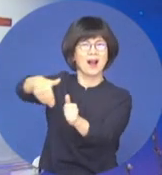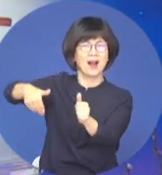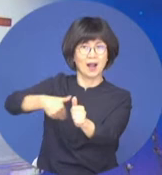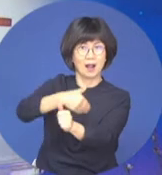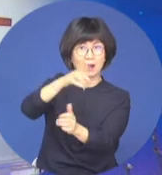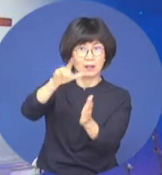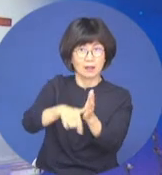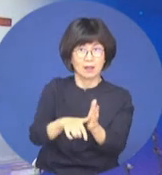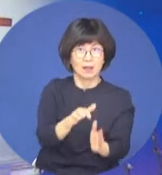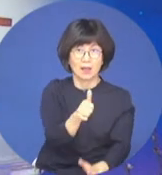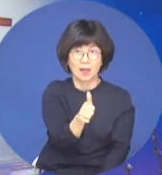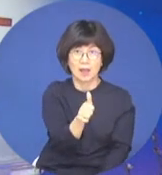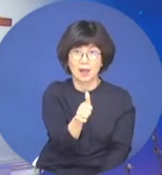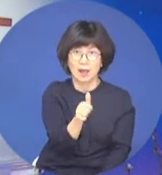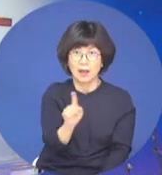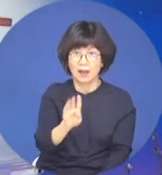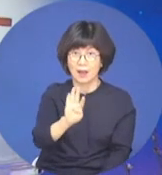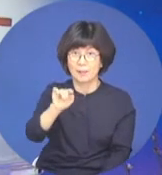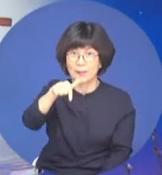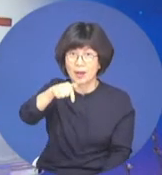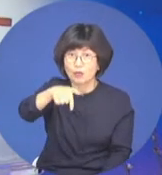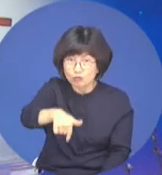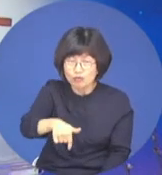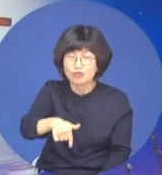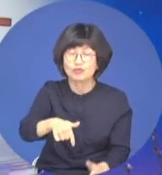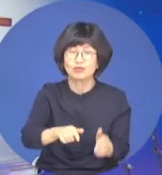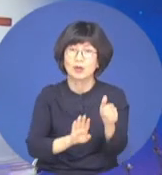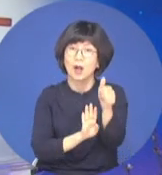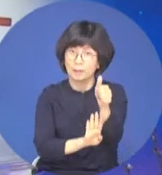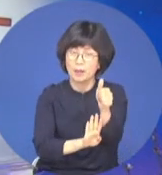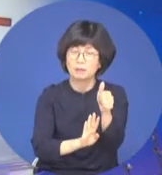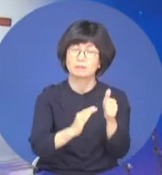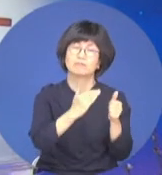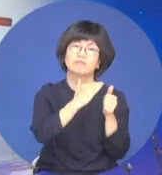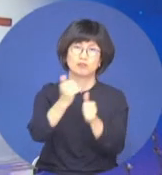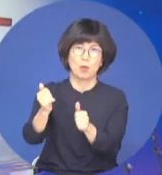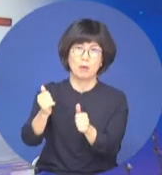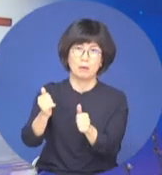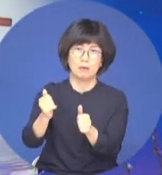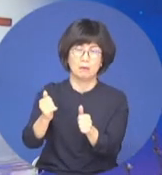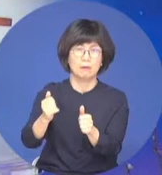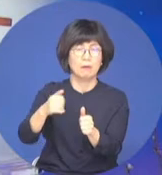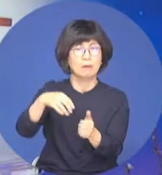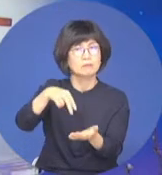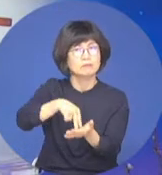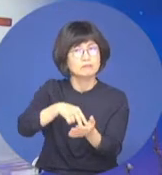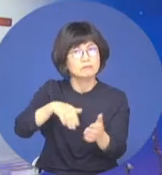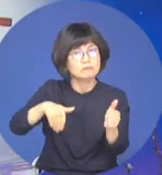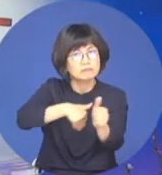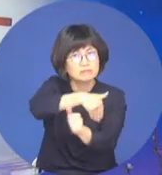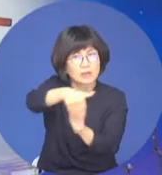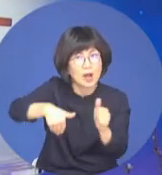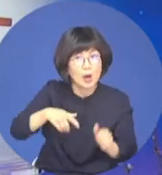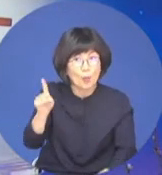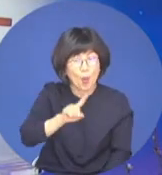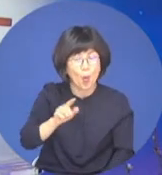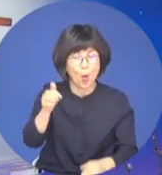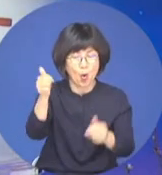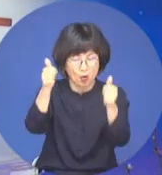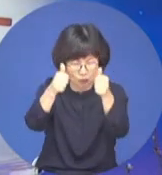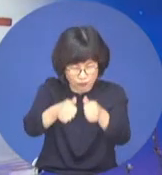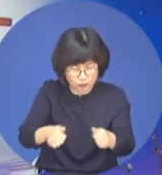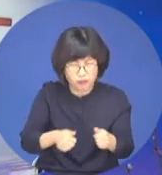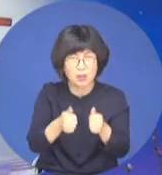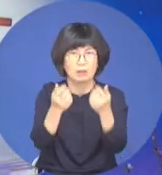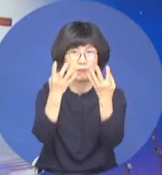하박국이 선지자로 부름을 받습니다. 그 시기적으로 어떻습니까? 일단은 우상 숭배가 난무하고